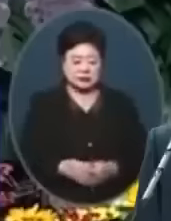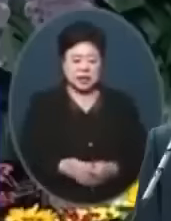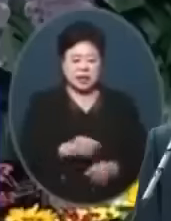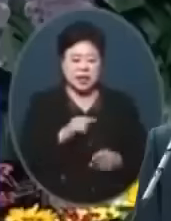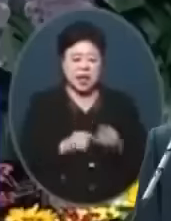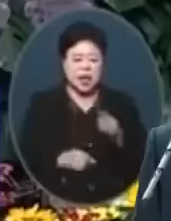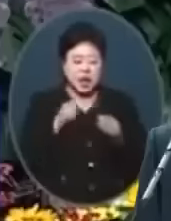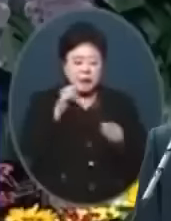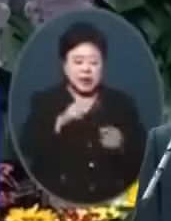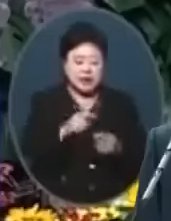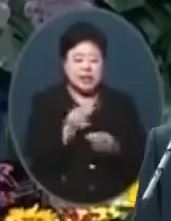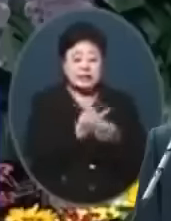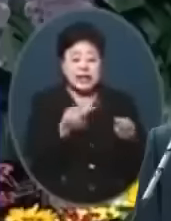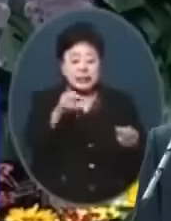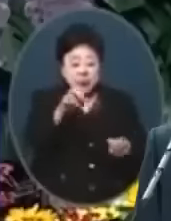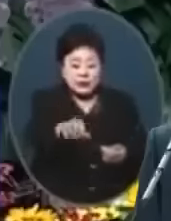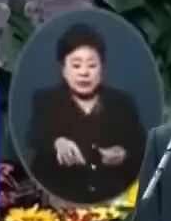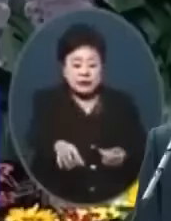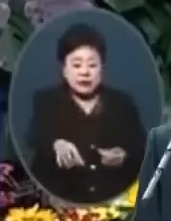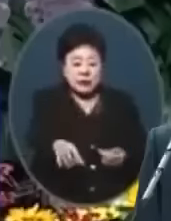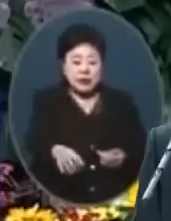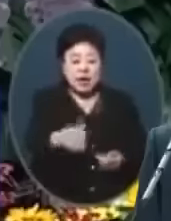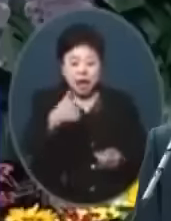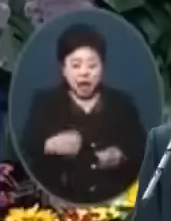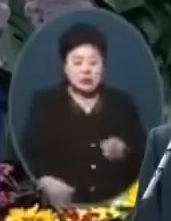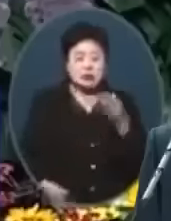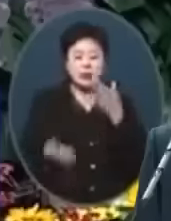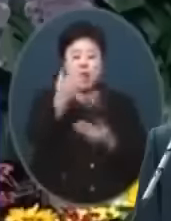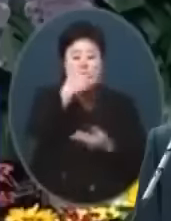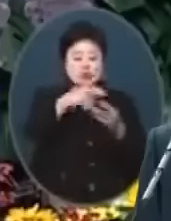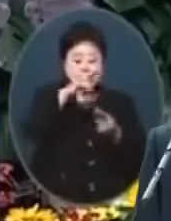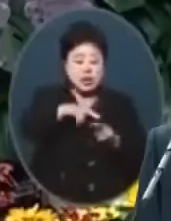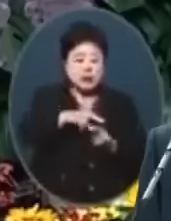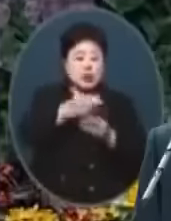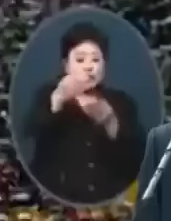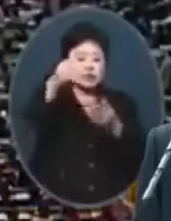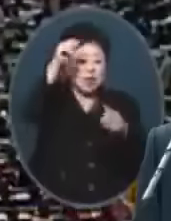일러준 한 산 거기서 그를 번제로 드리라.